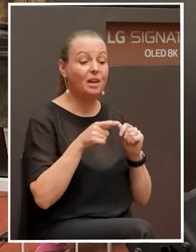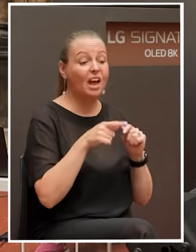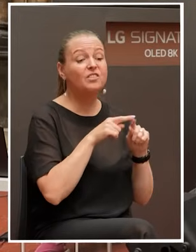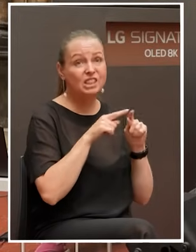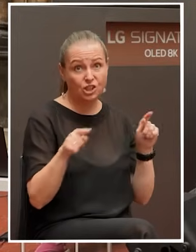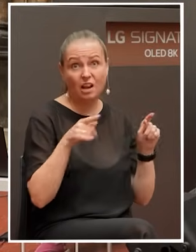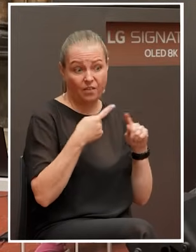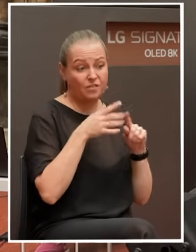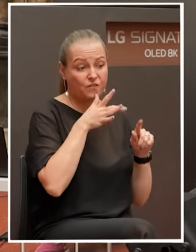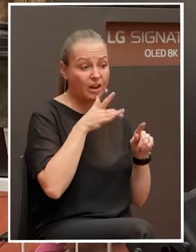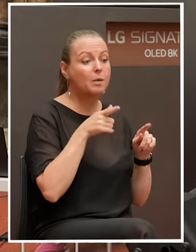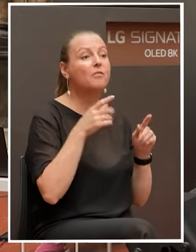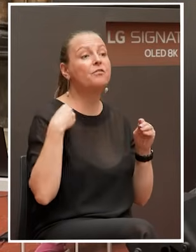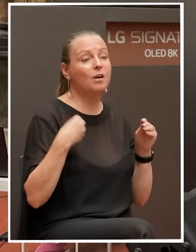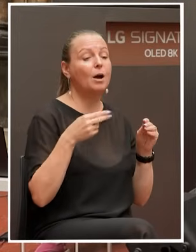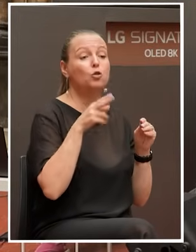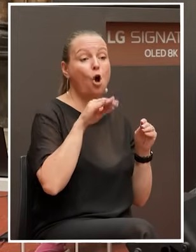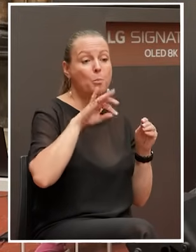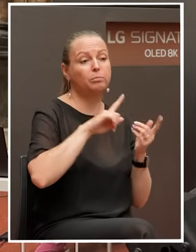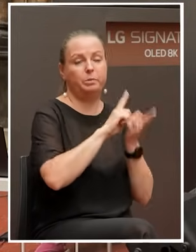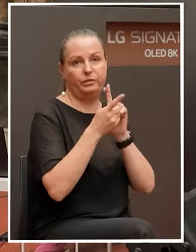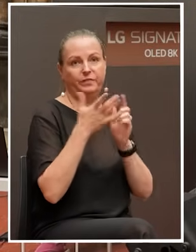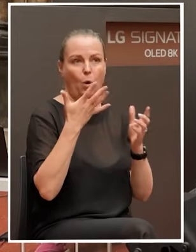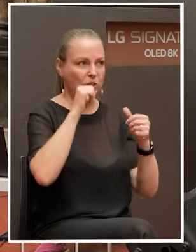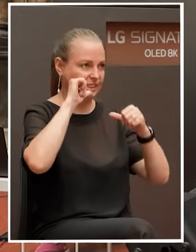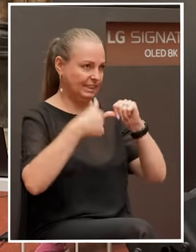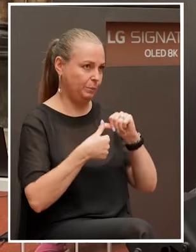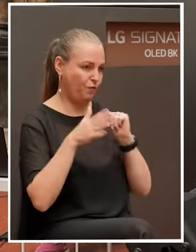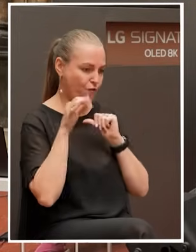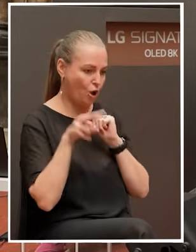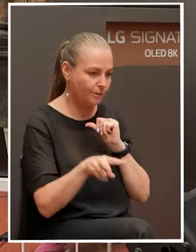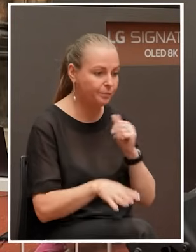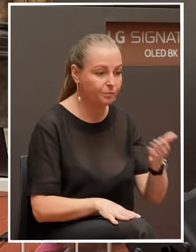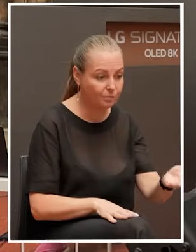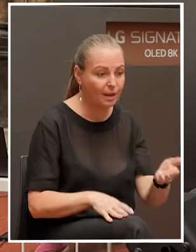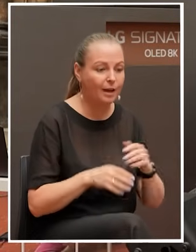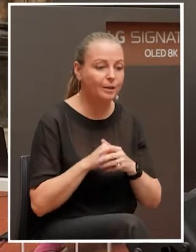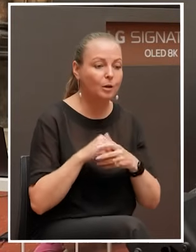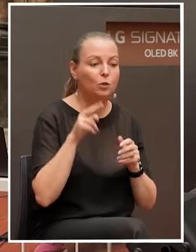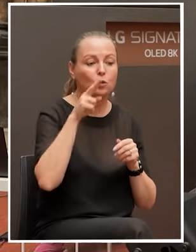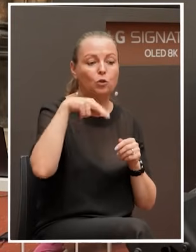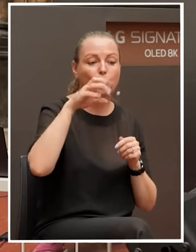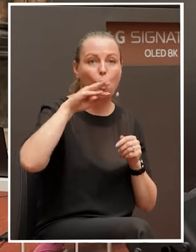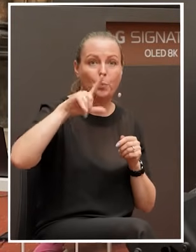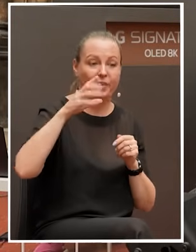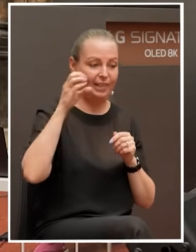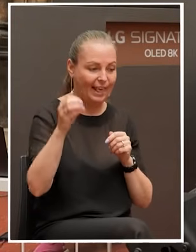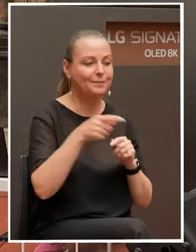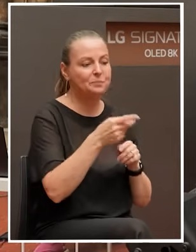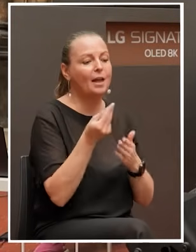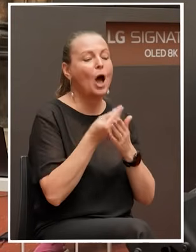дерево действительно превращается в некий символ. Вот вам любимая из Анаре Дамье, значит, художники,